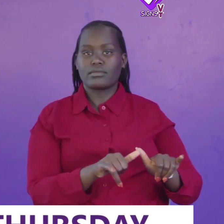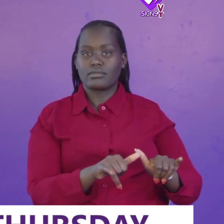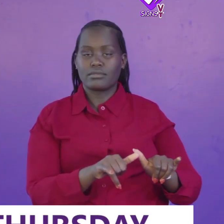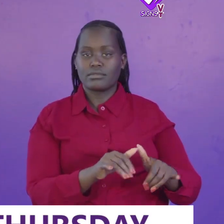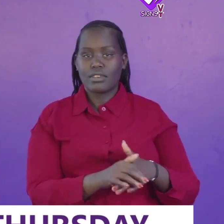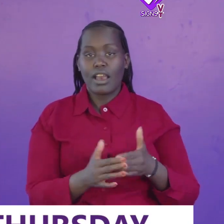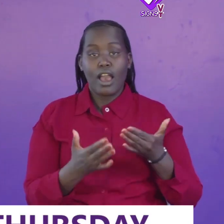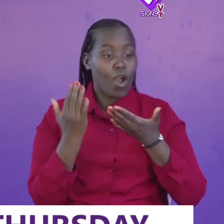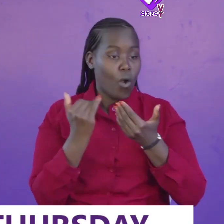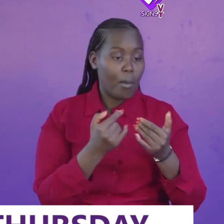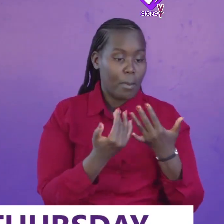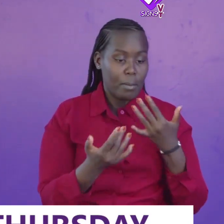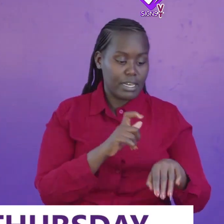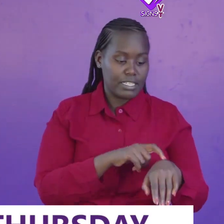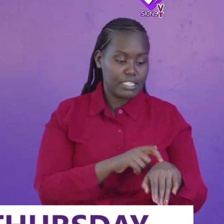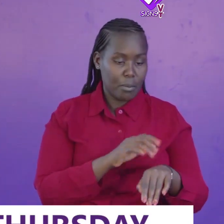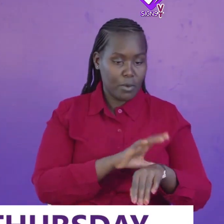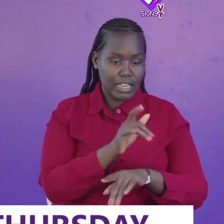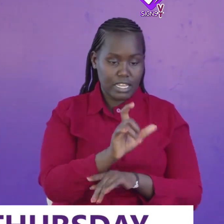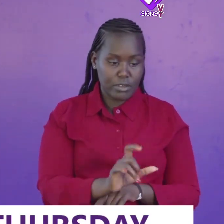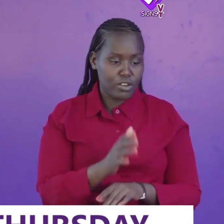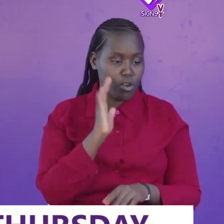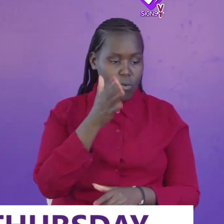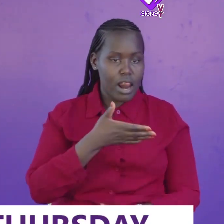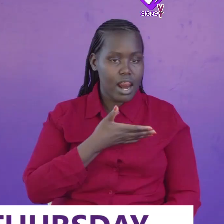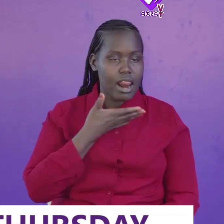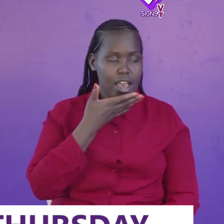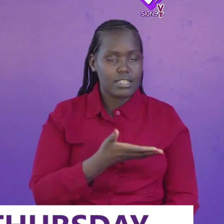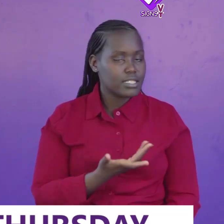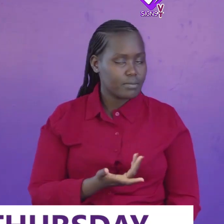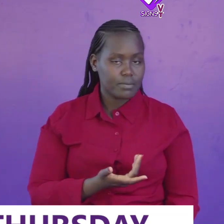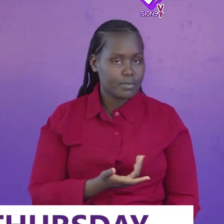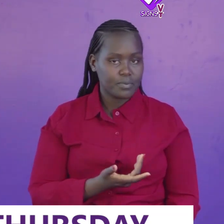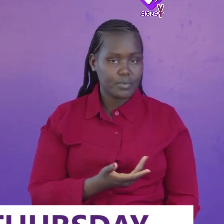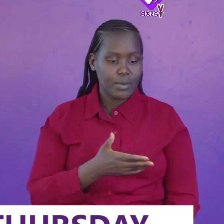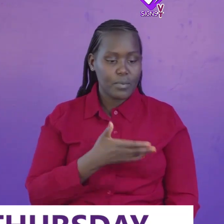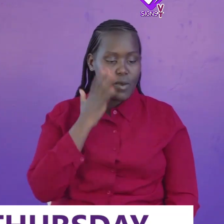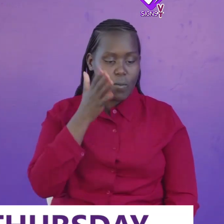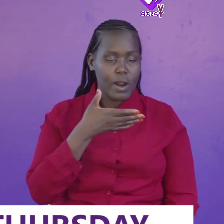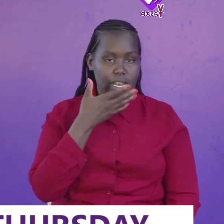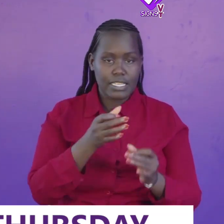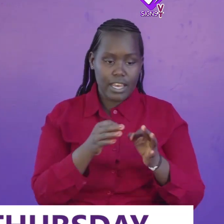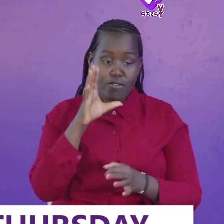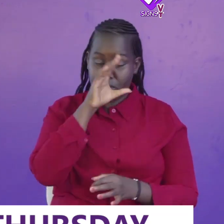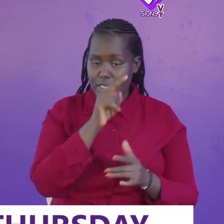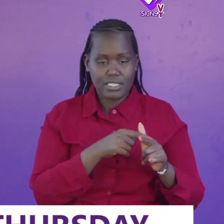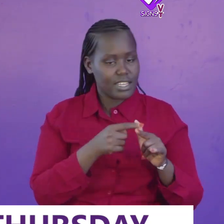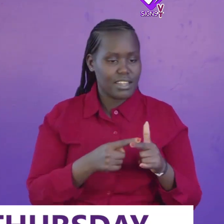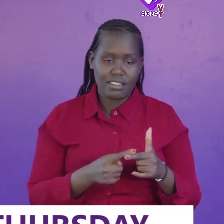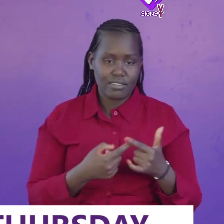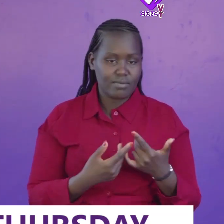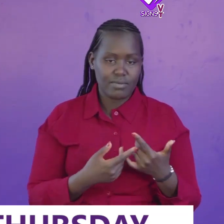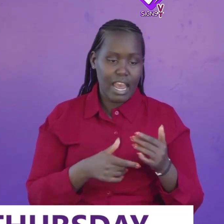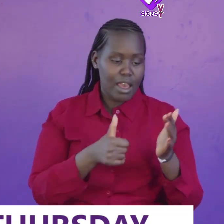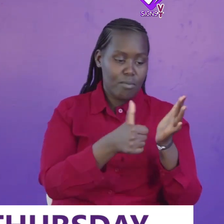the time una nini huyo mtu atashika huko kwenye yako washike juu, tena akikosa tena hapa tu